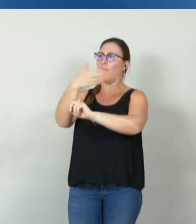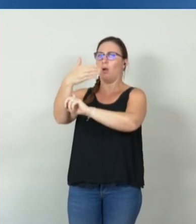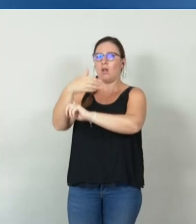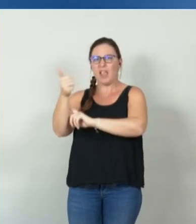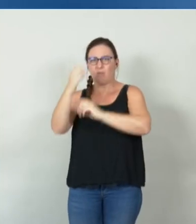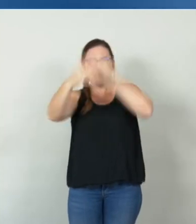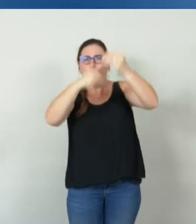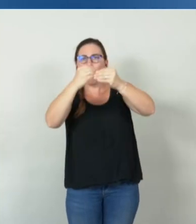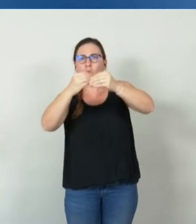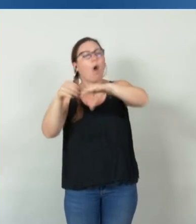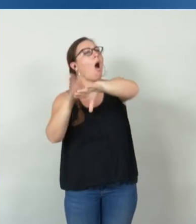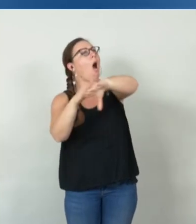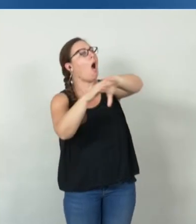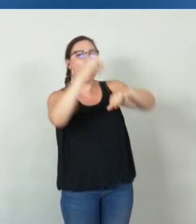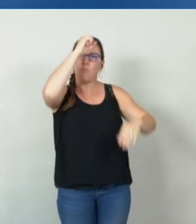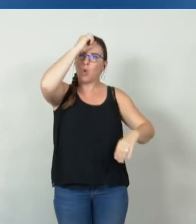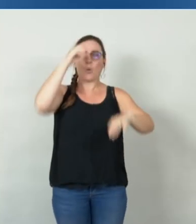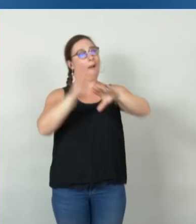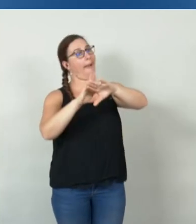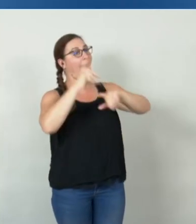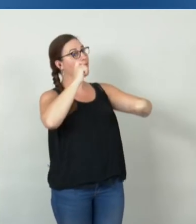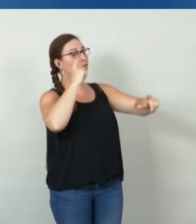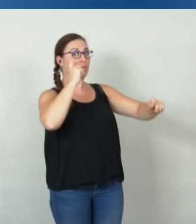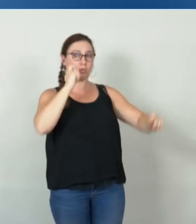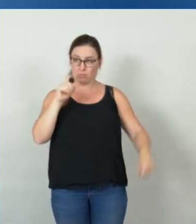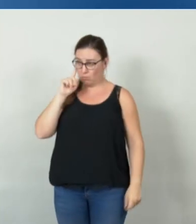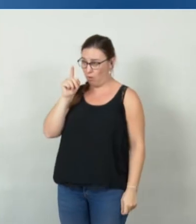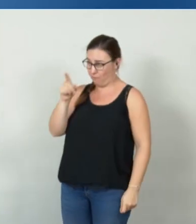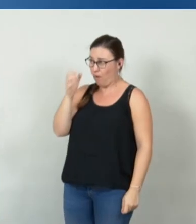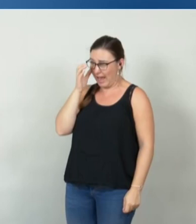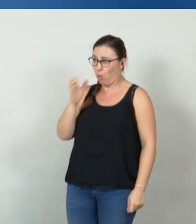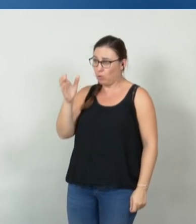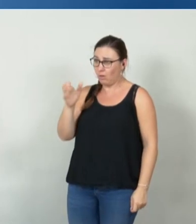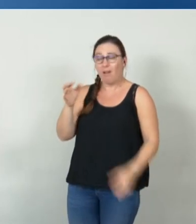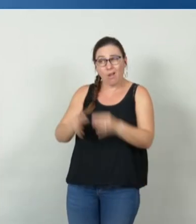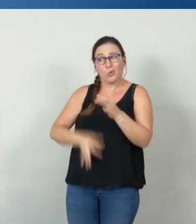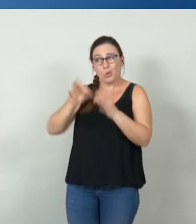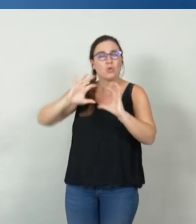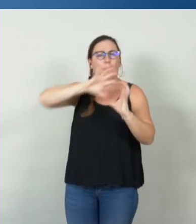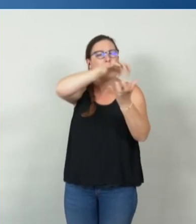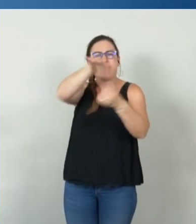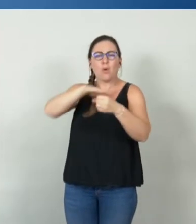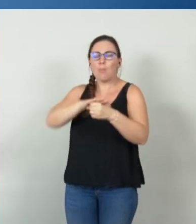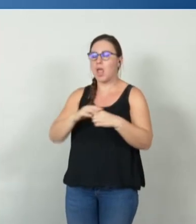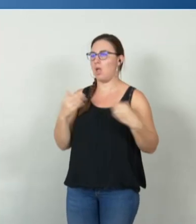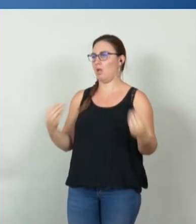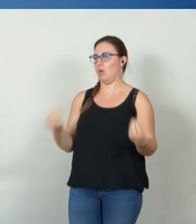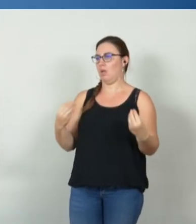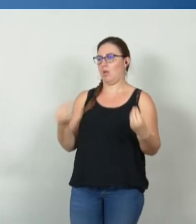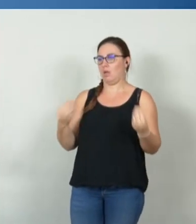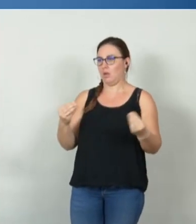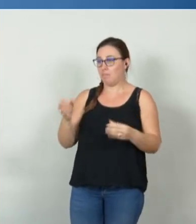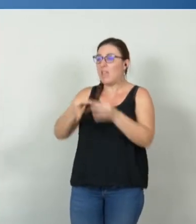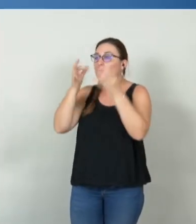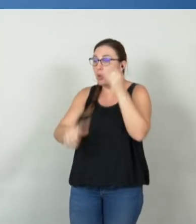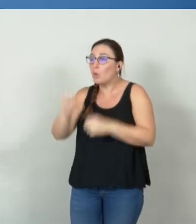leçon au monde au monde parce que si on vous écoute vous avez les solutions pour la planète mais écoutez trouver d'abord des